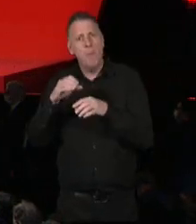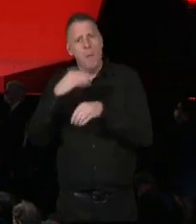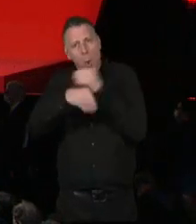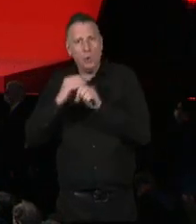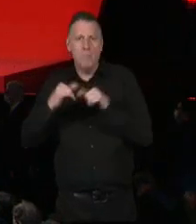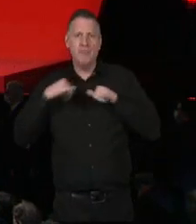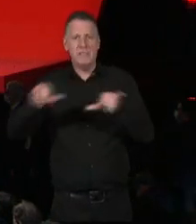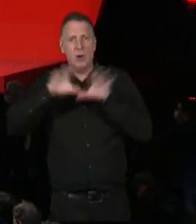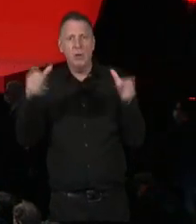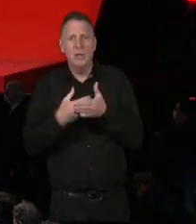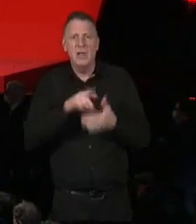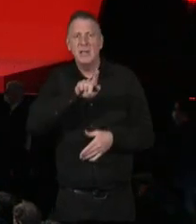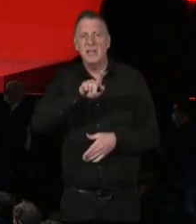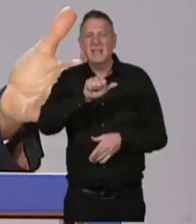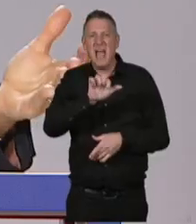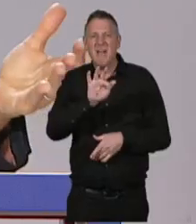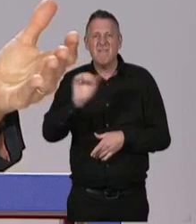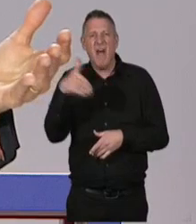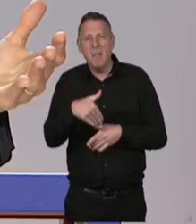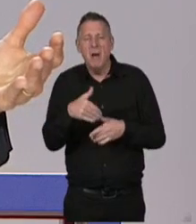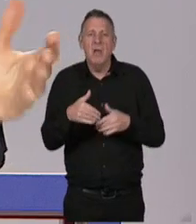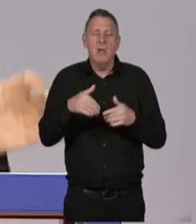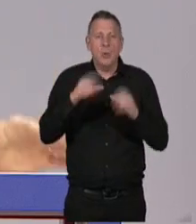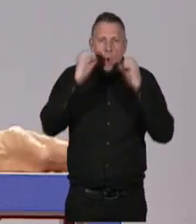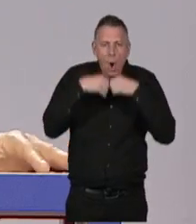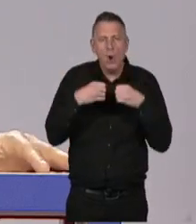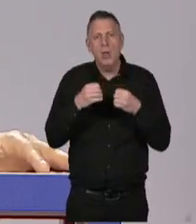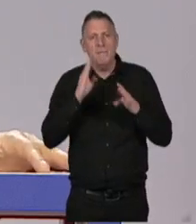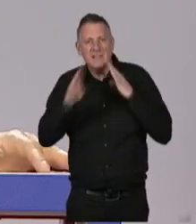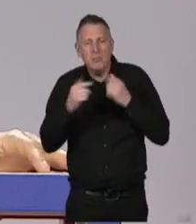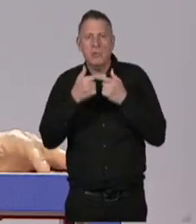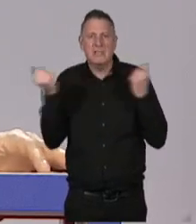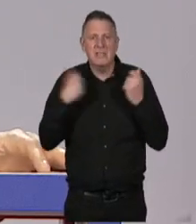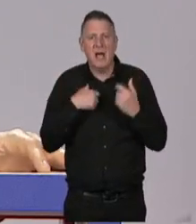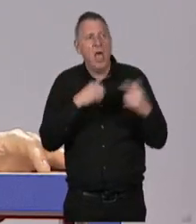Une Europe qui défende sa civilisation.